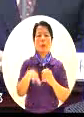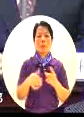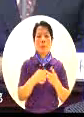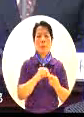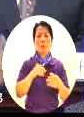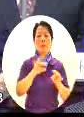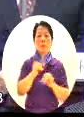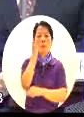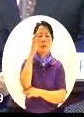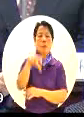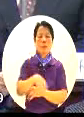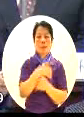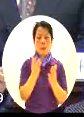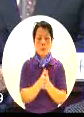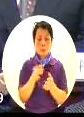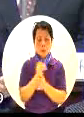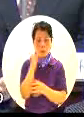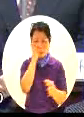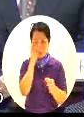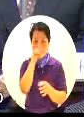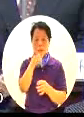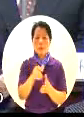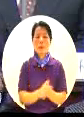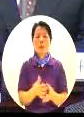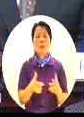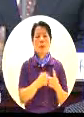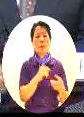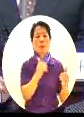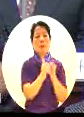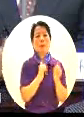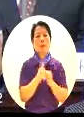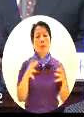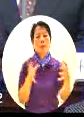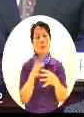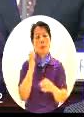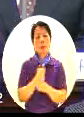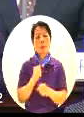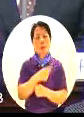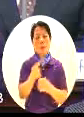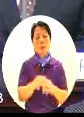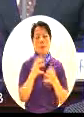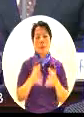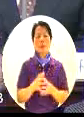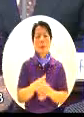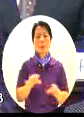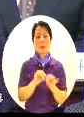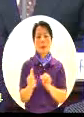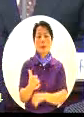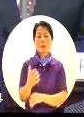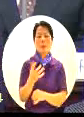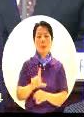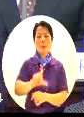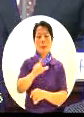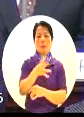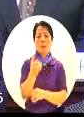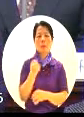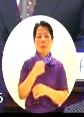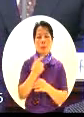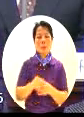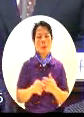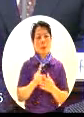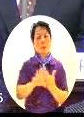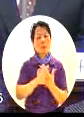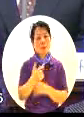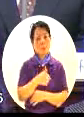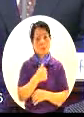求这个部分，我们希望跟民间合作设立地上权，或者有更好的方式，